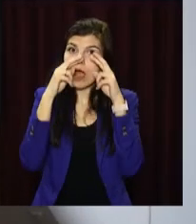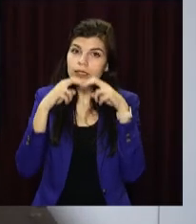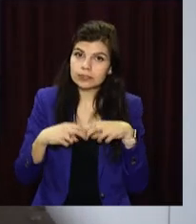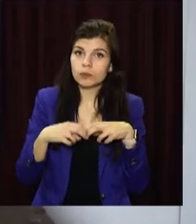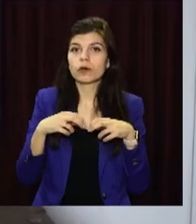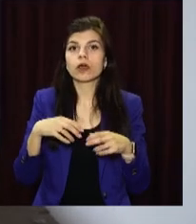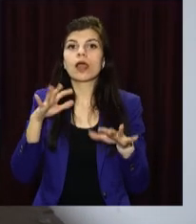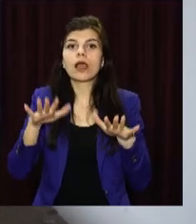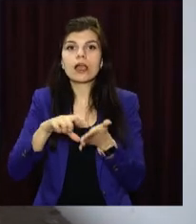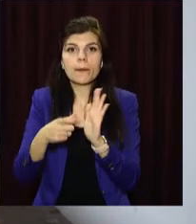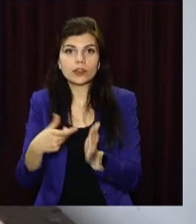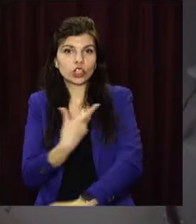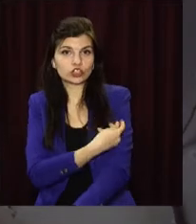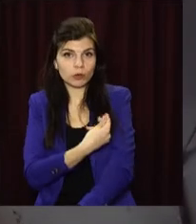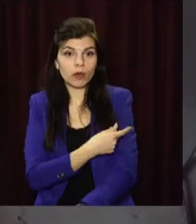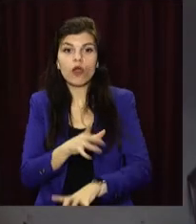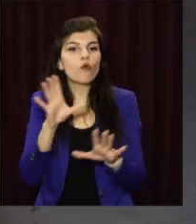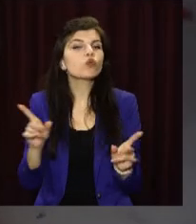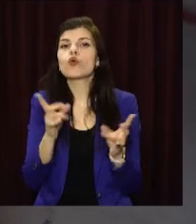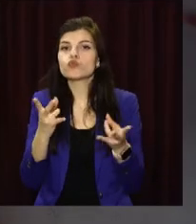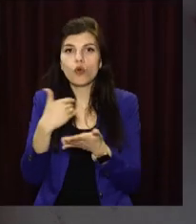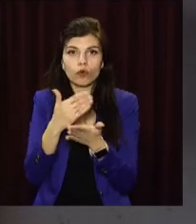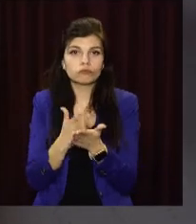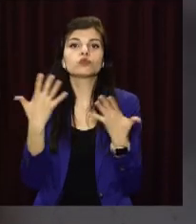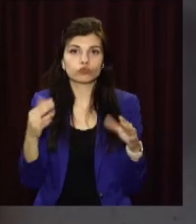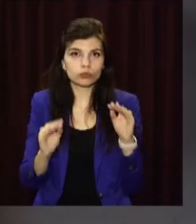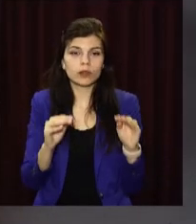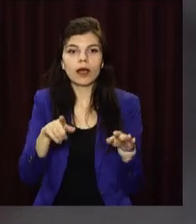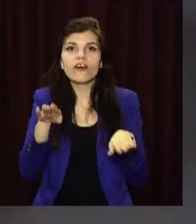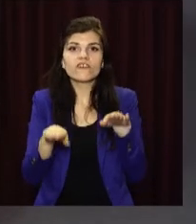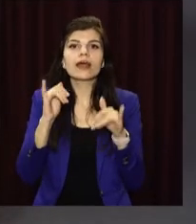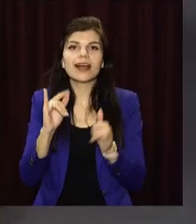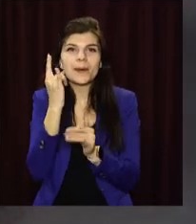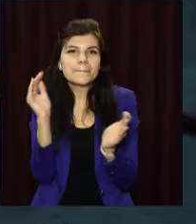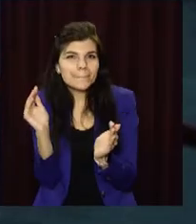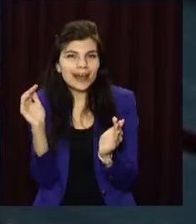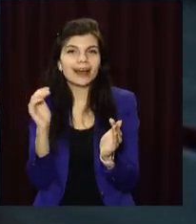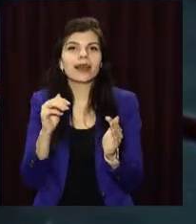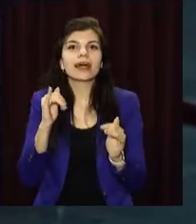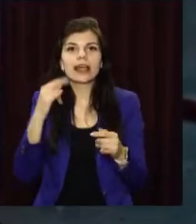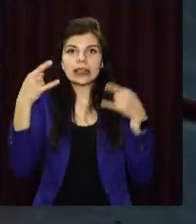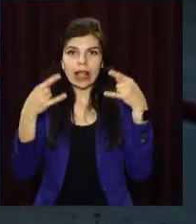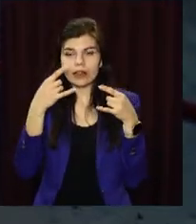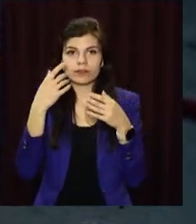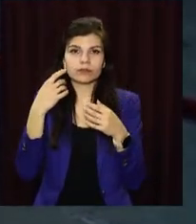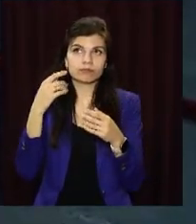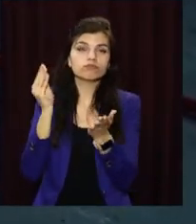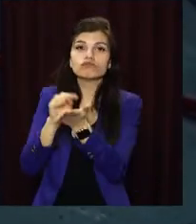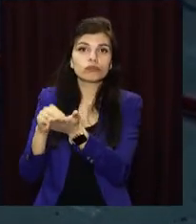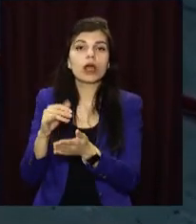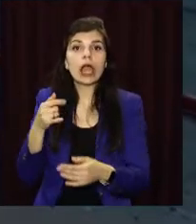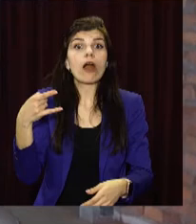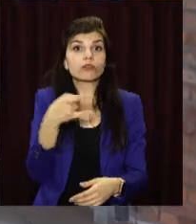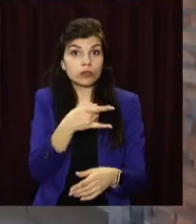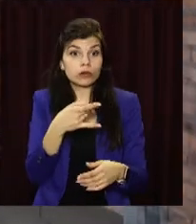та кабінет щеплень. Вже закупили необхідне обладнання, ваги для немовлят і телемедичний комплекс. А ще придбали